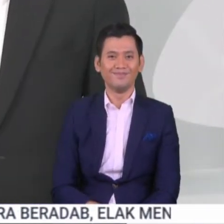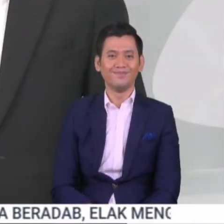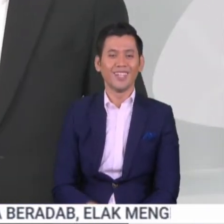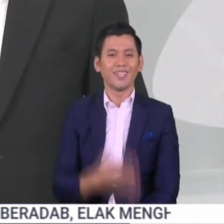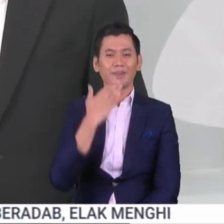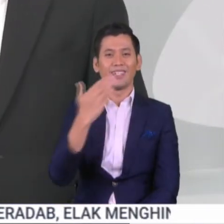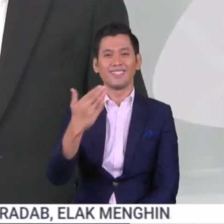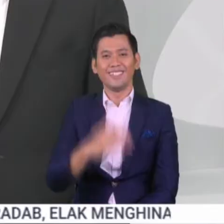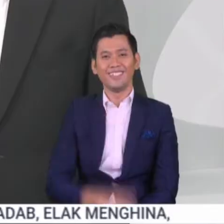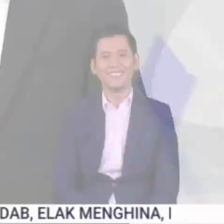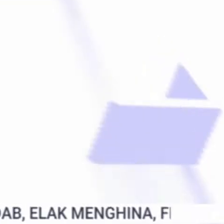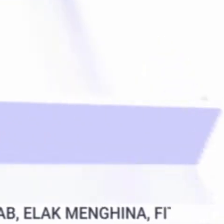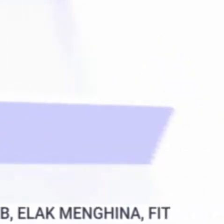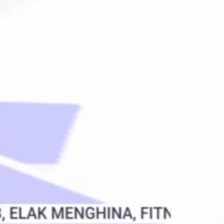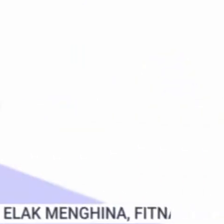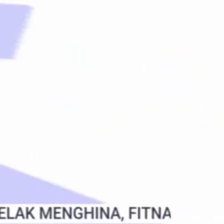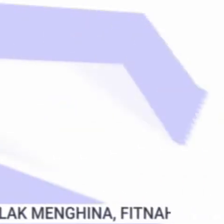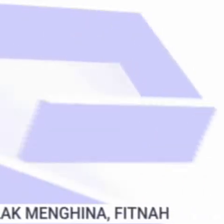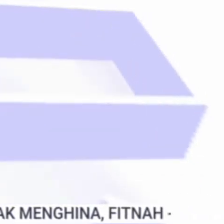Terima kasih, Syarizam.